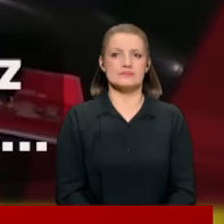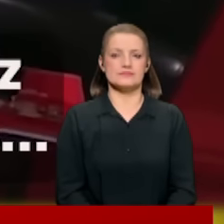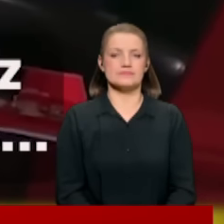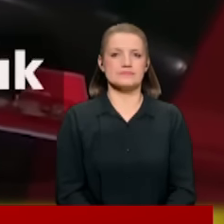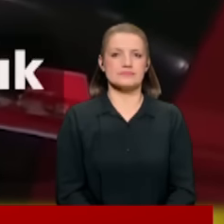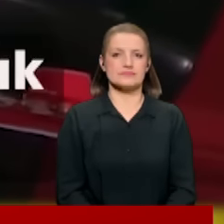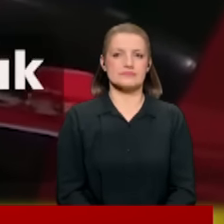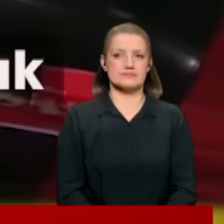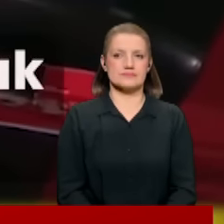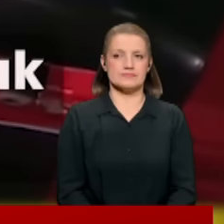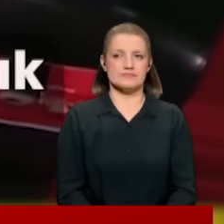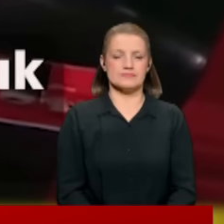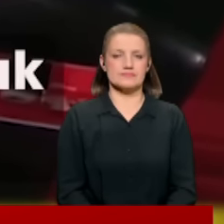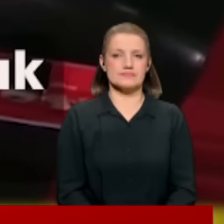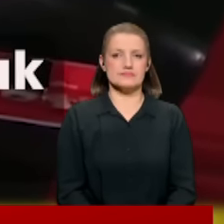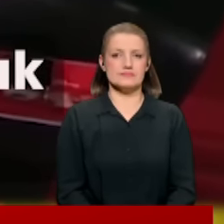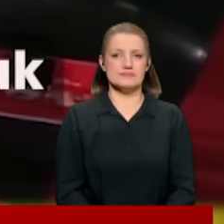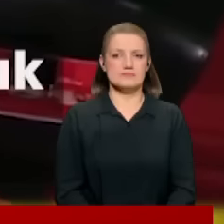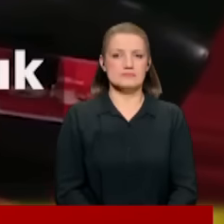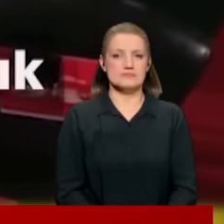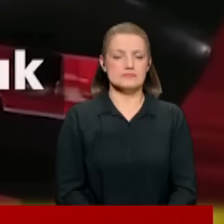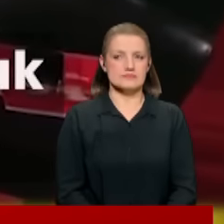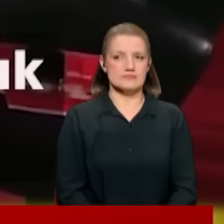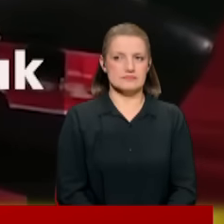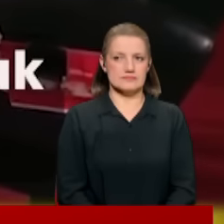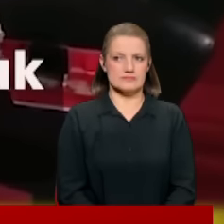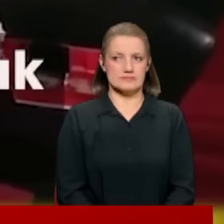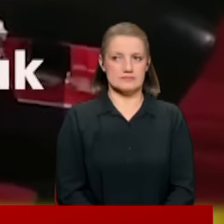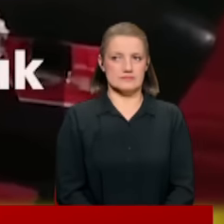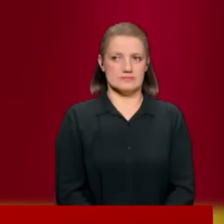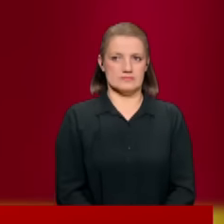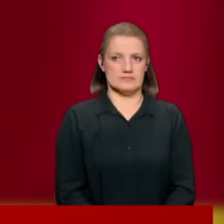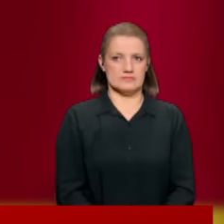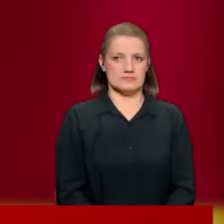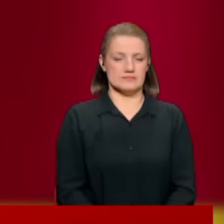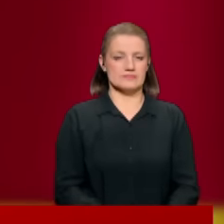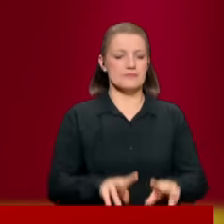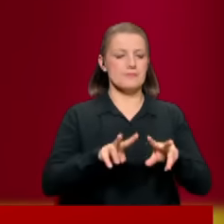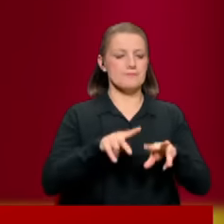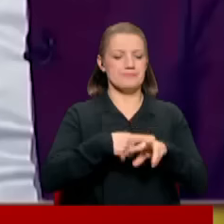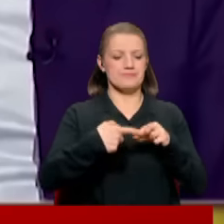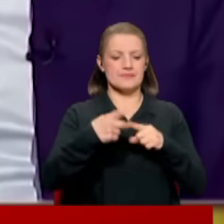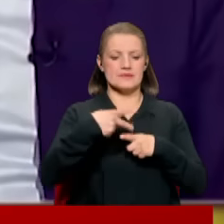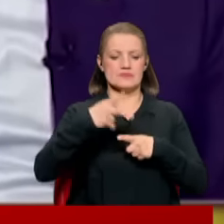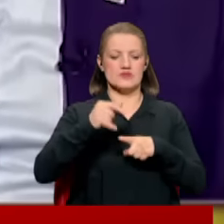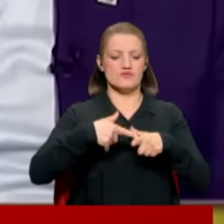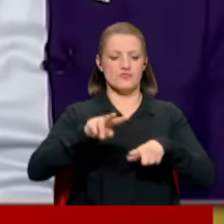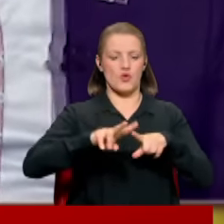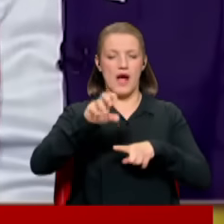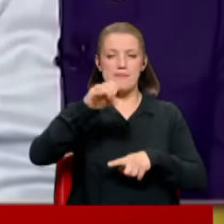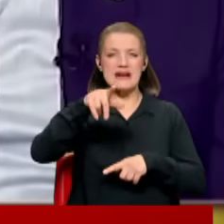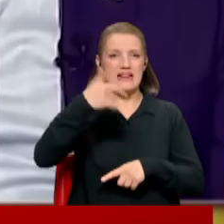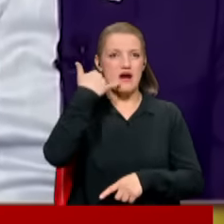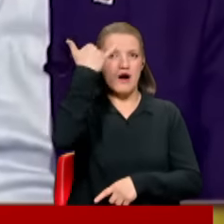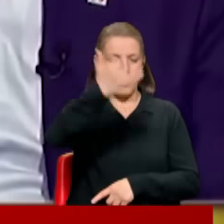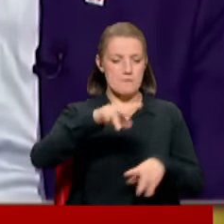ya da kullanmış olduğunuz karta yatacak. Bilgileriniz bakanlık üzerinden geçmiştir hocam. Merzifon'da AK Partililer aynı şekilde arıyorlar.